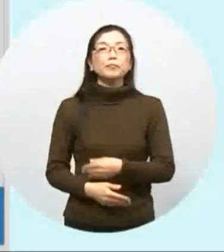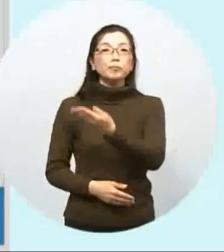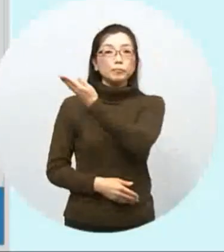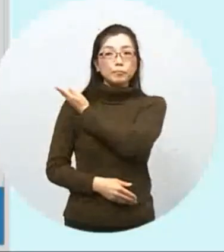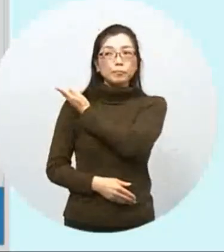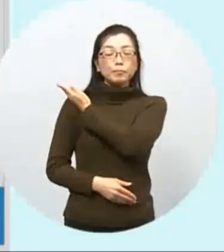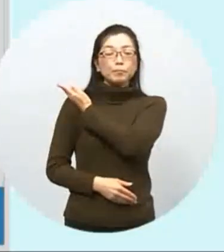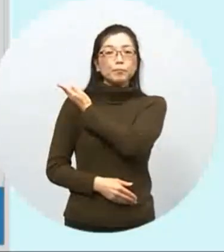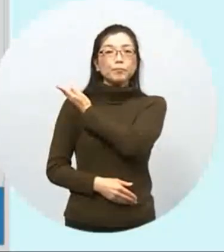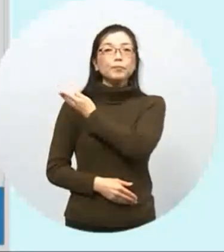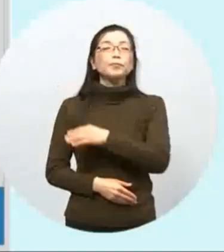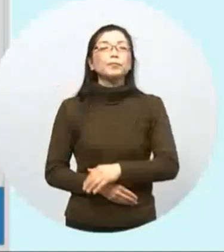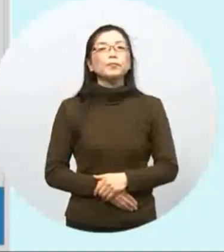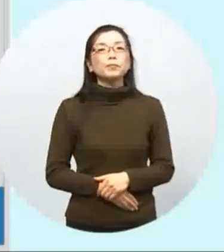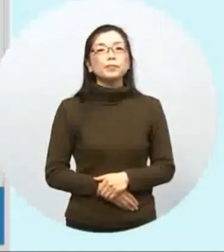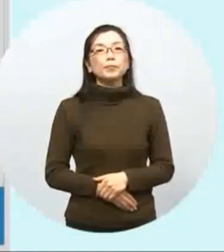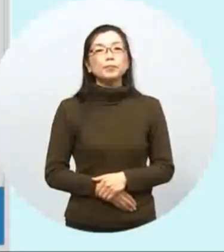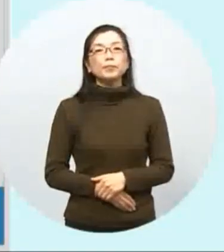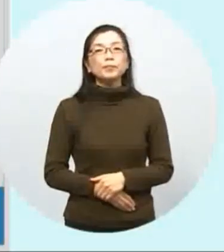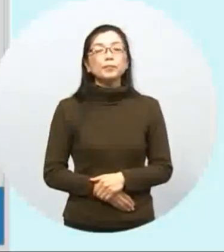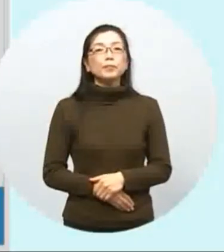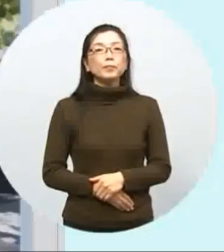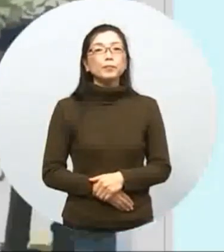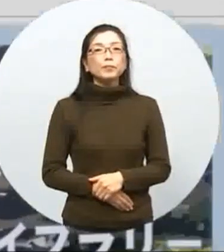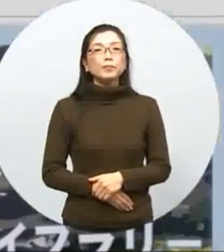ライブラリーのトップページに移ります。